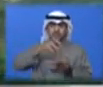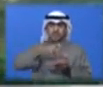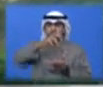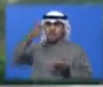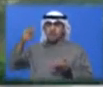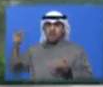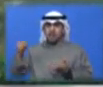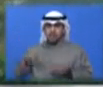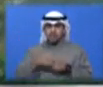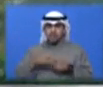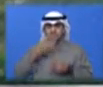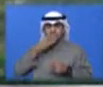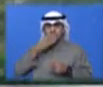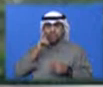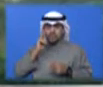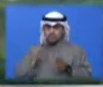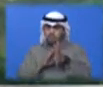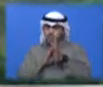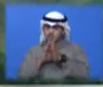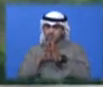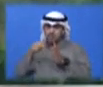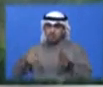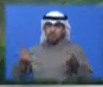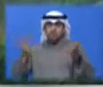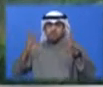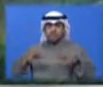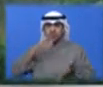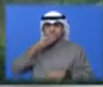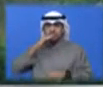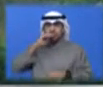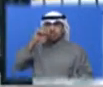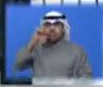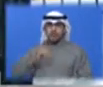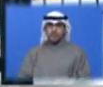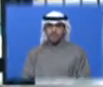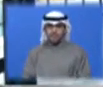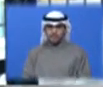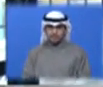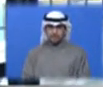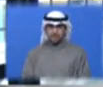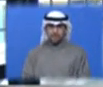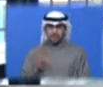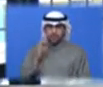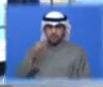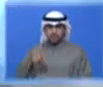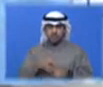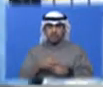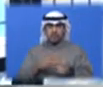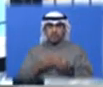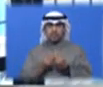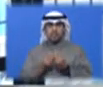إنجازات والله، يعني تعليم الكويت ما شاء الله. أنا بالنسبة لي أنا أكلمك 100% والله أحسن تعليم والله. إن إحنا يعني من الدول المتقدمة إن شاء